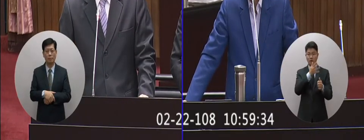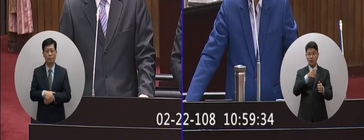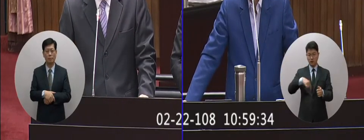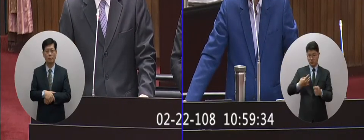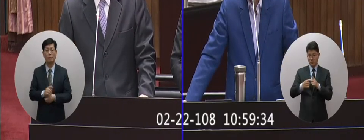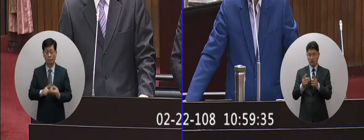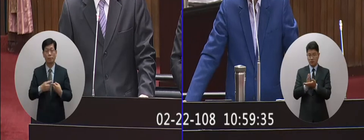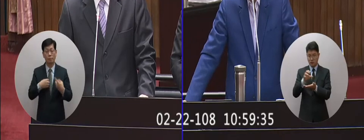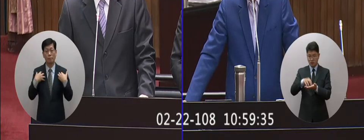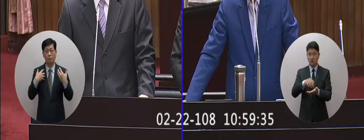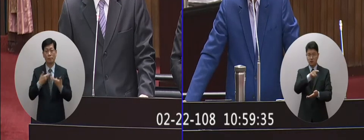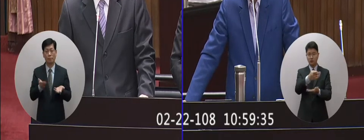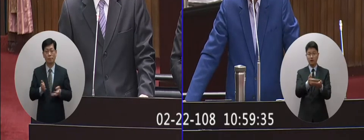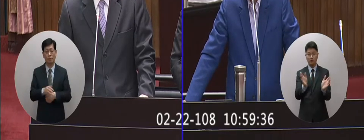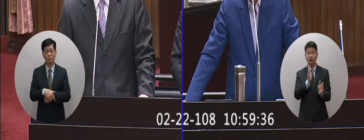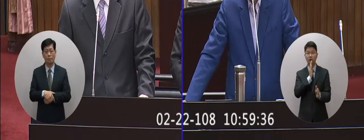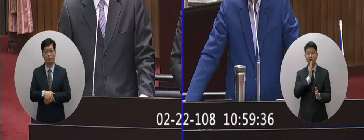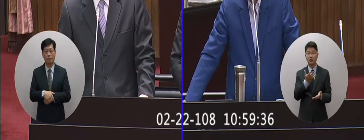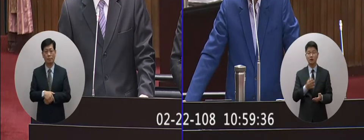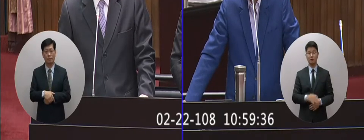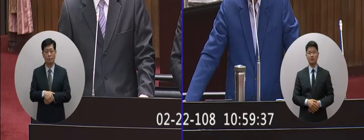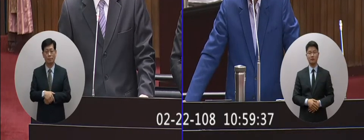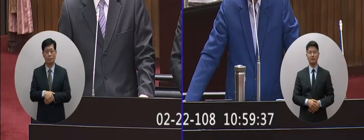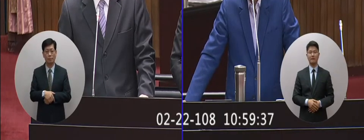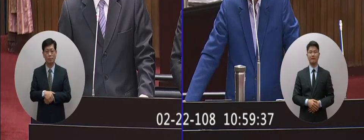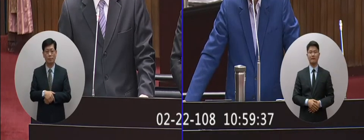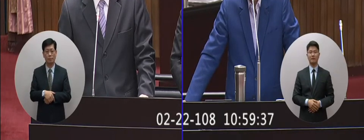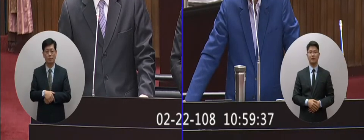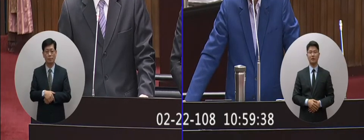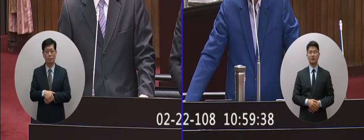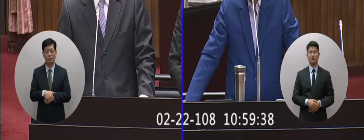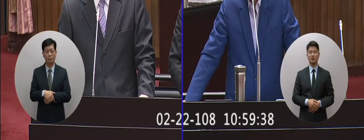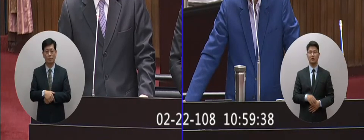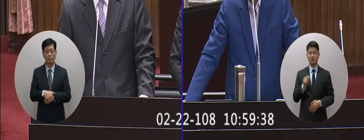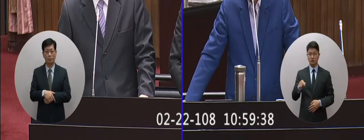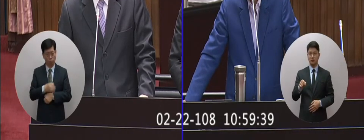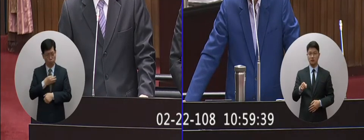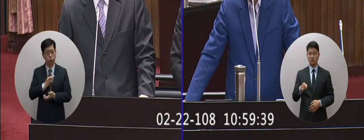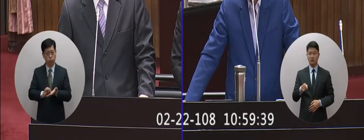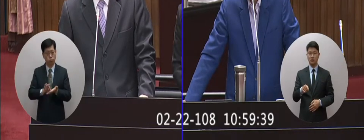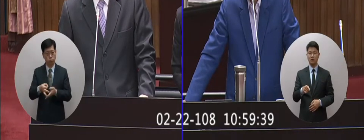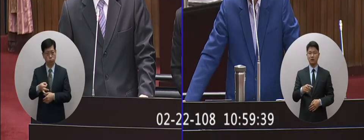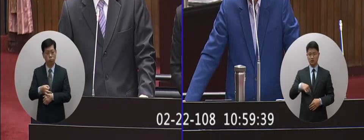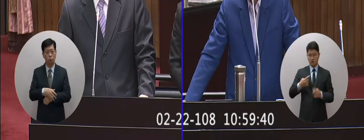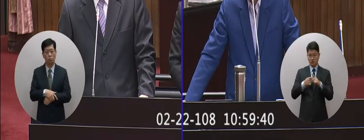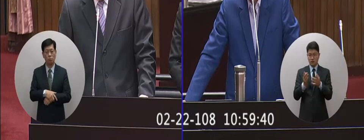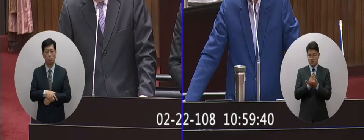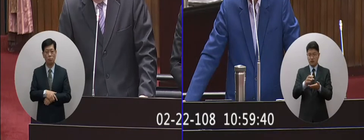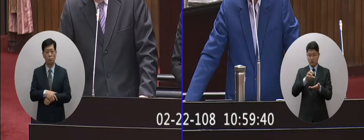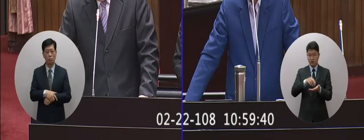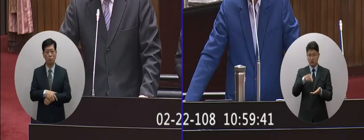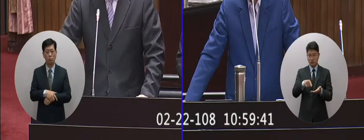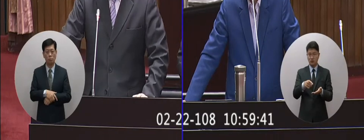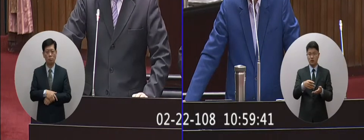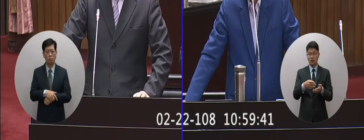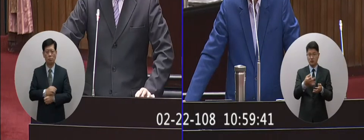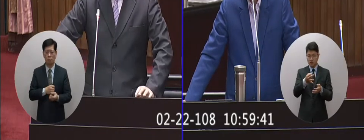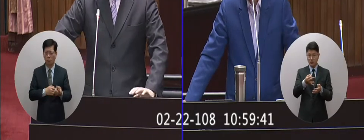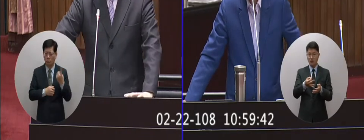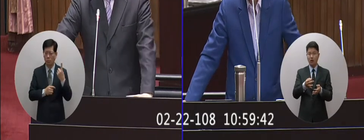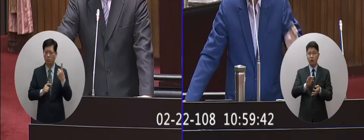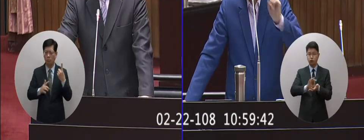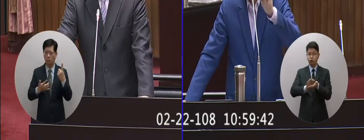的嘛，对不对？ 啊，对，我们发的。 自然人凭证发要不要成本？ 要成本。 一个人要多少钱？ 成本大